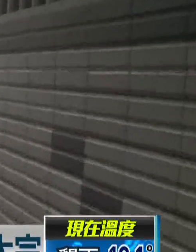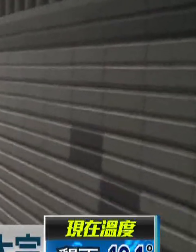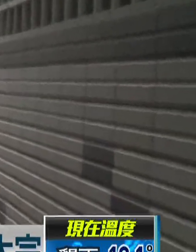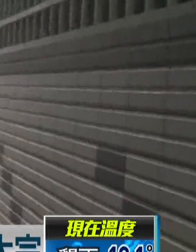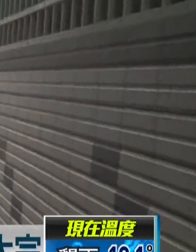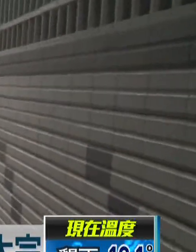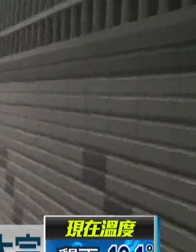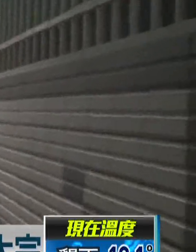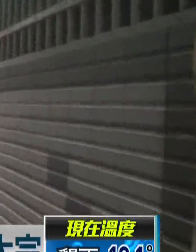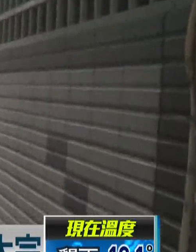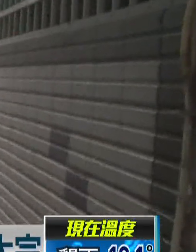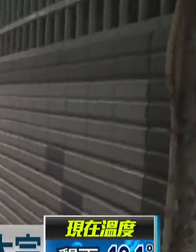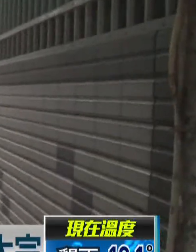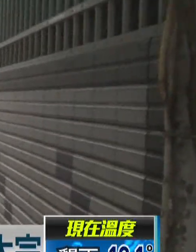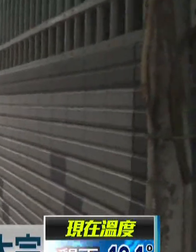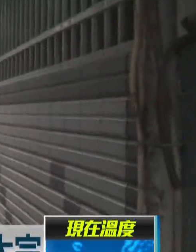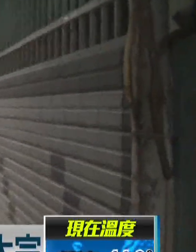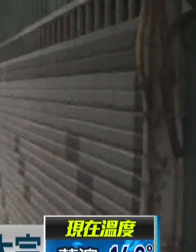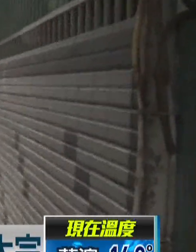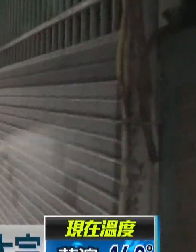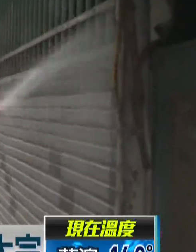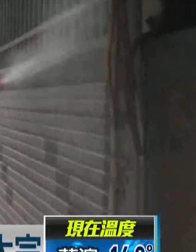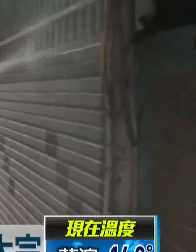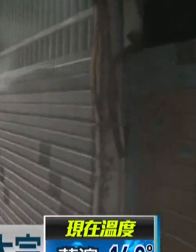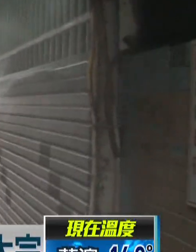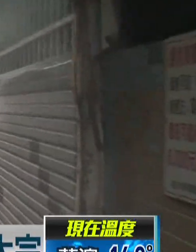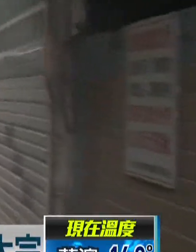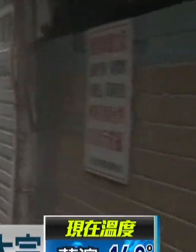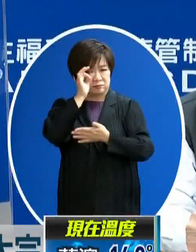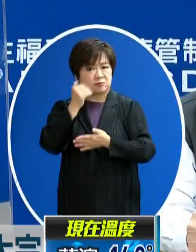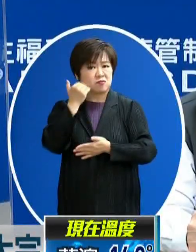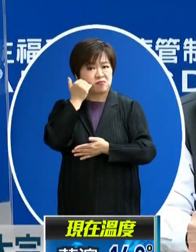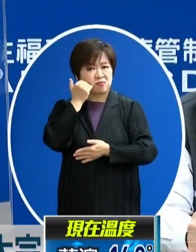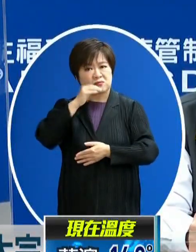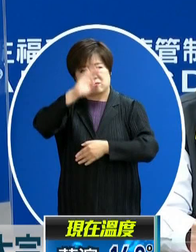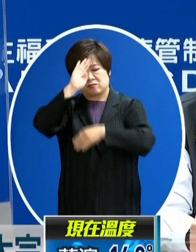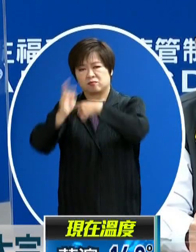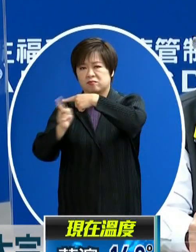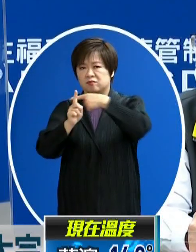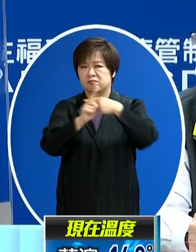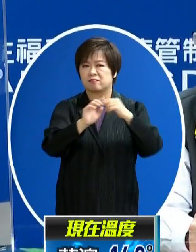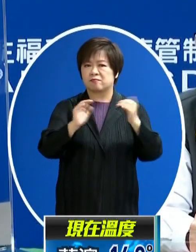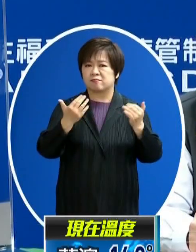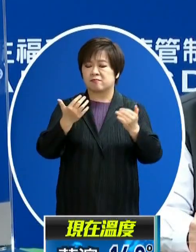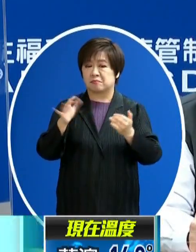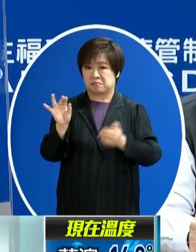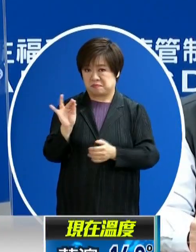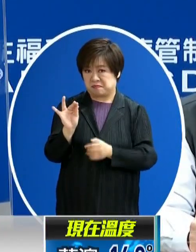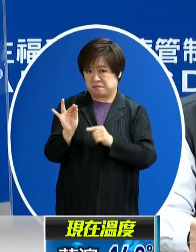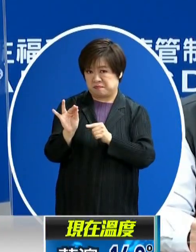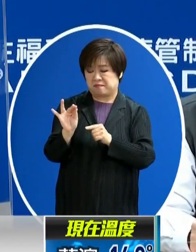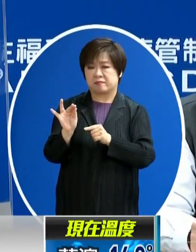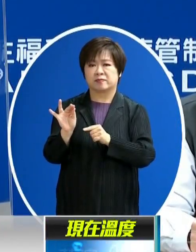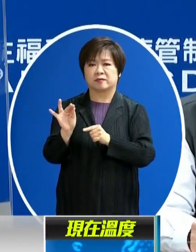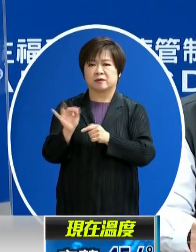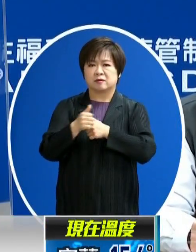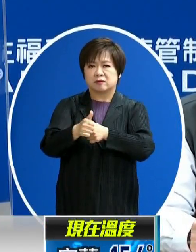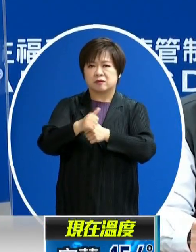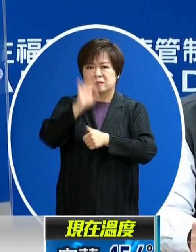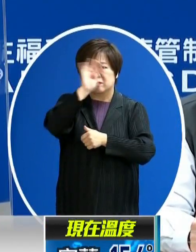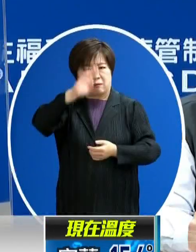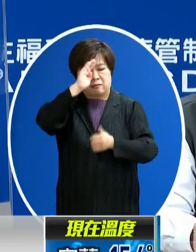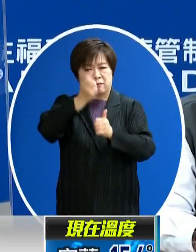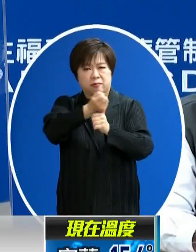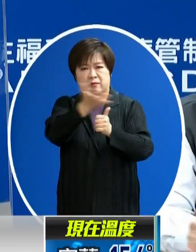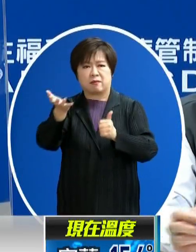19例，在高雄、花莲、金门分别也都在加一。 到了差不多100，好，开始这个疫调的速度就